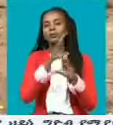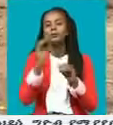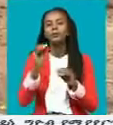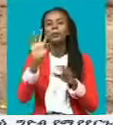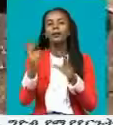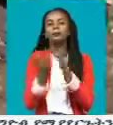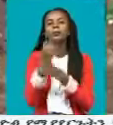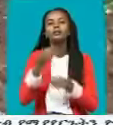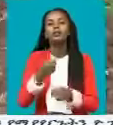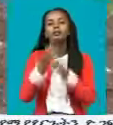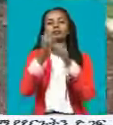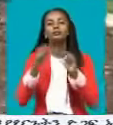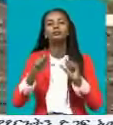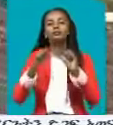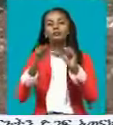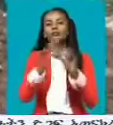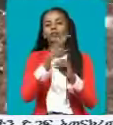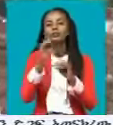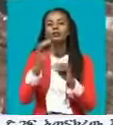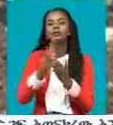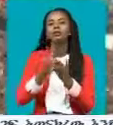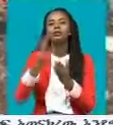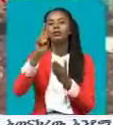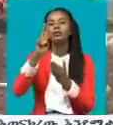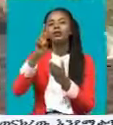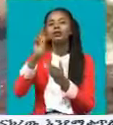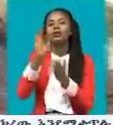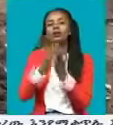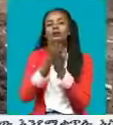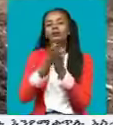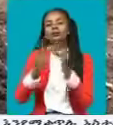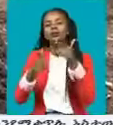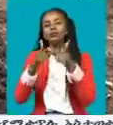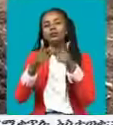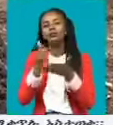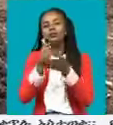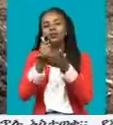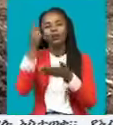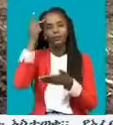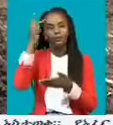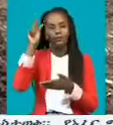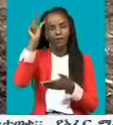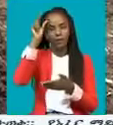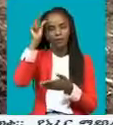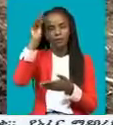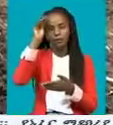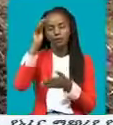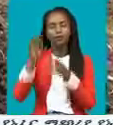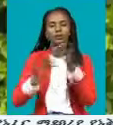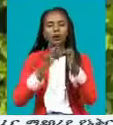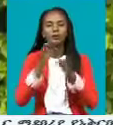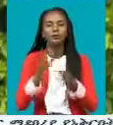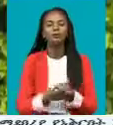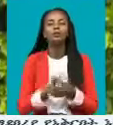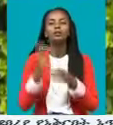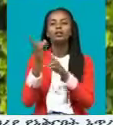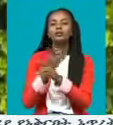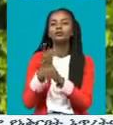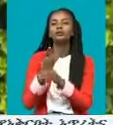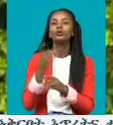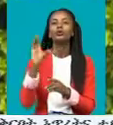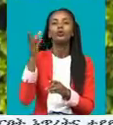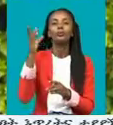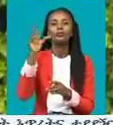ድጋፉን አጠናክሮ እንደሚቀጥል የዩኒቨርሲቲው አካዳሚ ጉዳዮች ምክትል ፕሬዚዳንት ረዳት ፕሮፌሰር በኃይሉ መርደኪዮስ ተናግረዋል። የተፈጥሮ